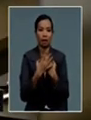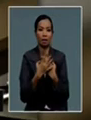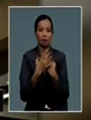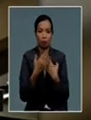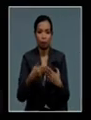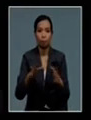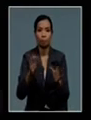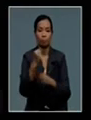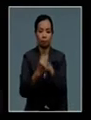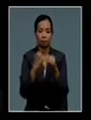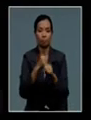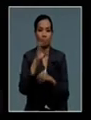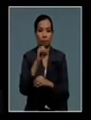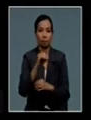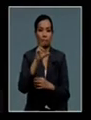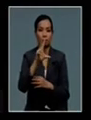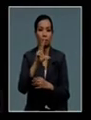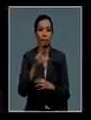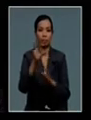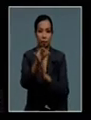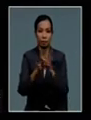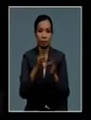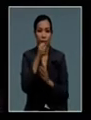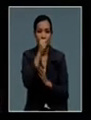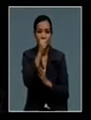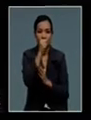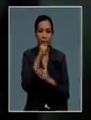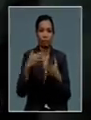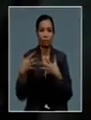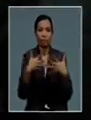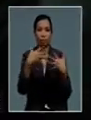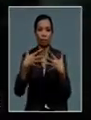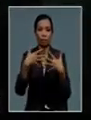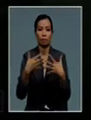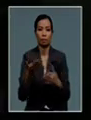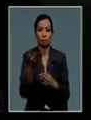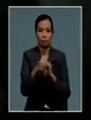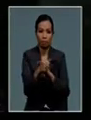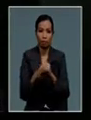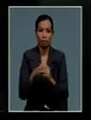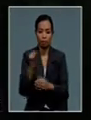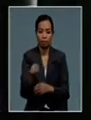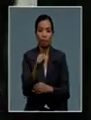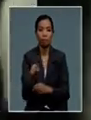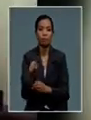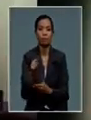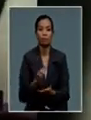ล่อยตัวเมื่อปี53เพื่อแลกกับสายลับของสหรัฐและก็ได้ขอลี้ภัยมาอยู่ที่อังกฤษนะครับ